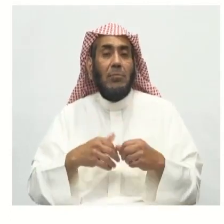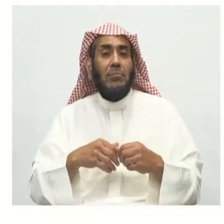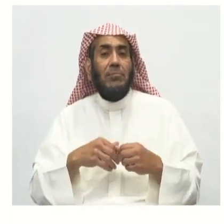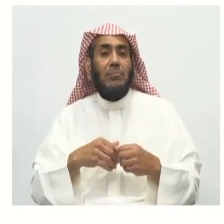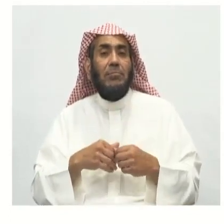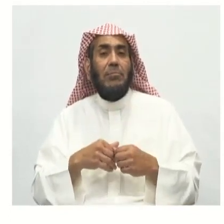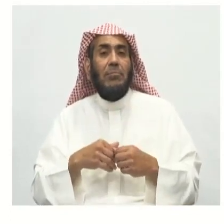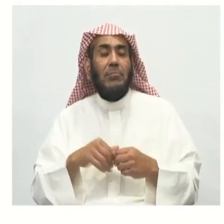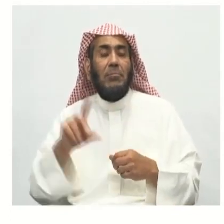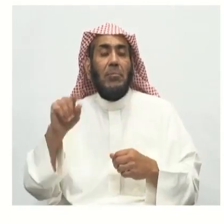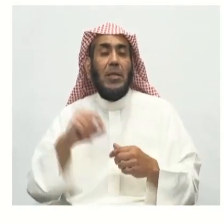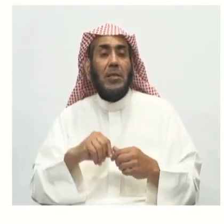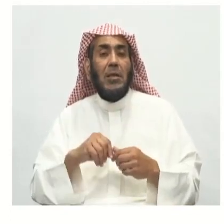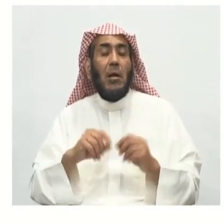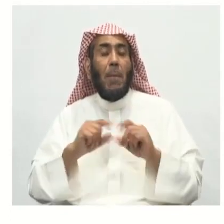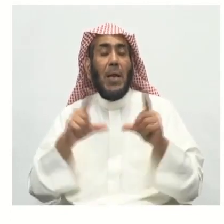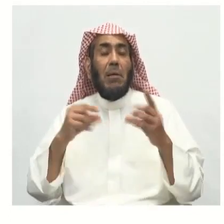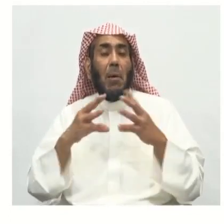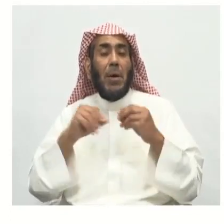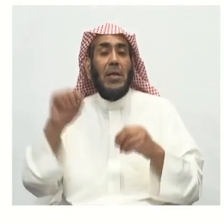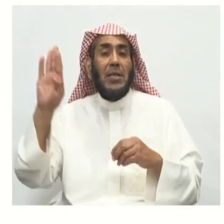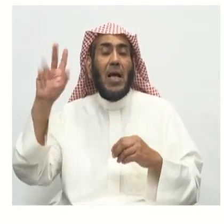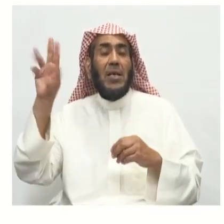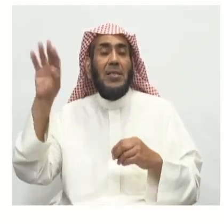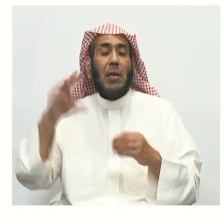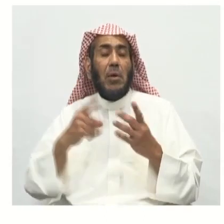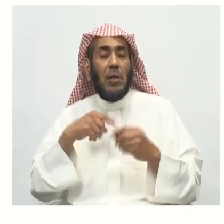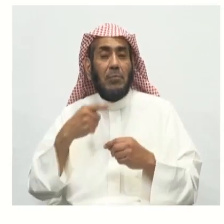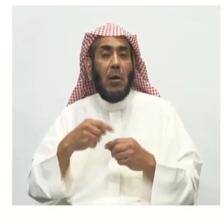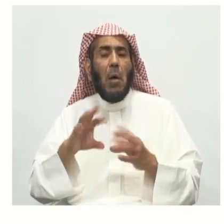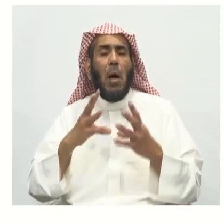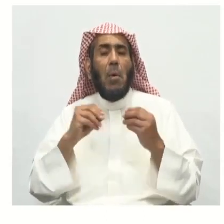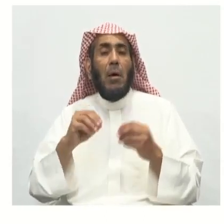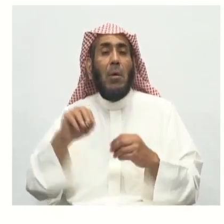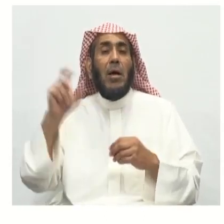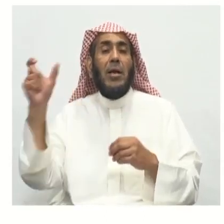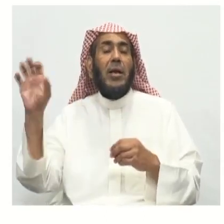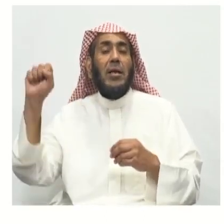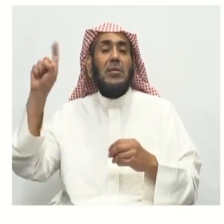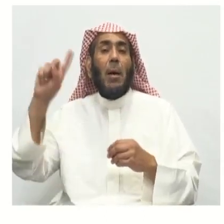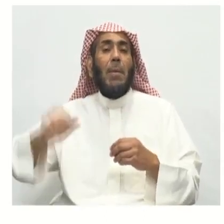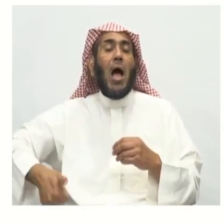سرب ممتاز بينا ما معنى السرب اليس كذلك طيب ما معنى